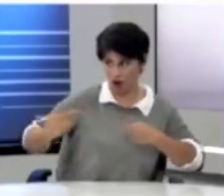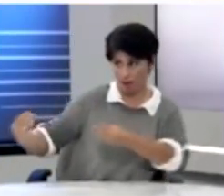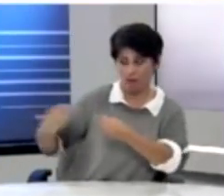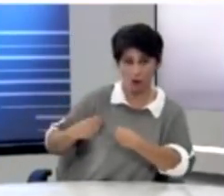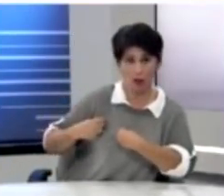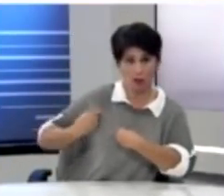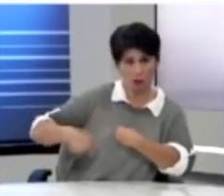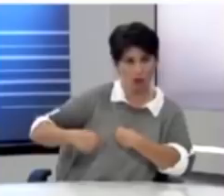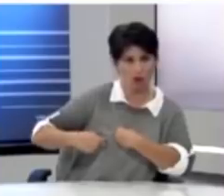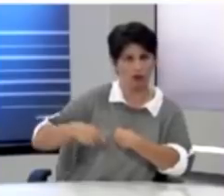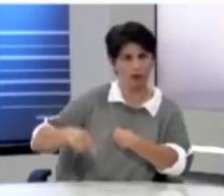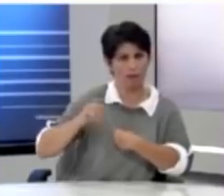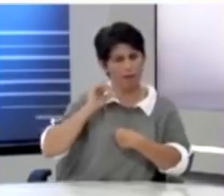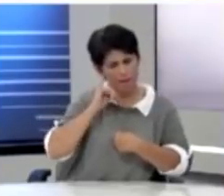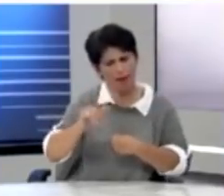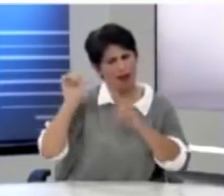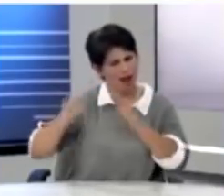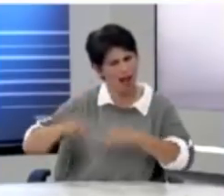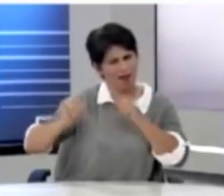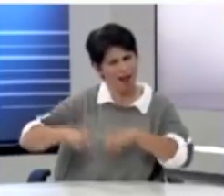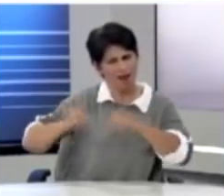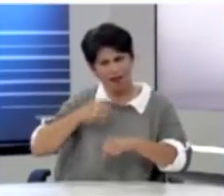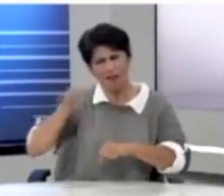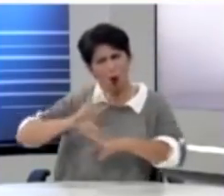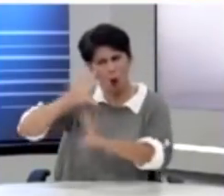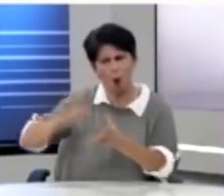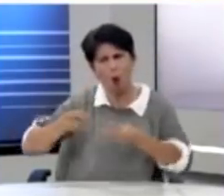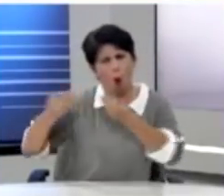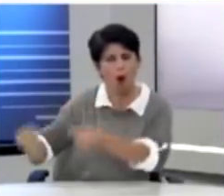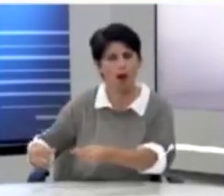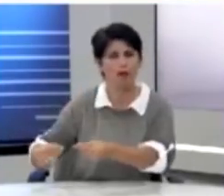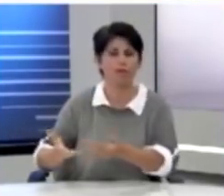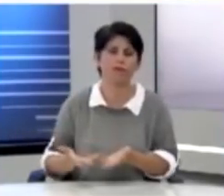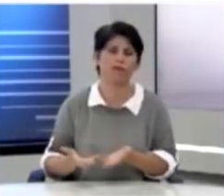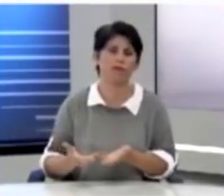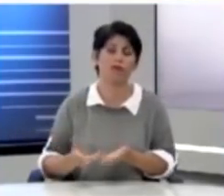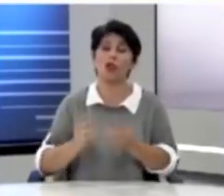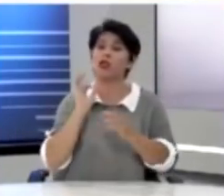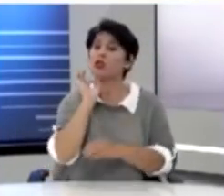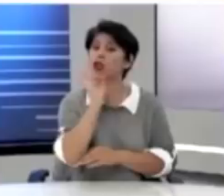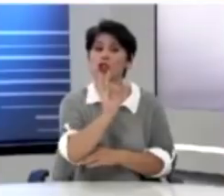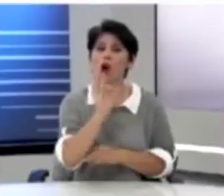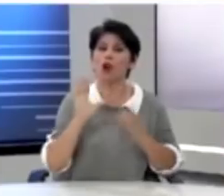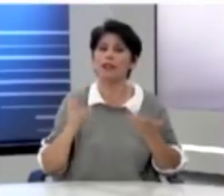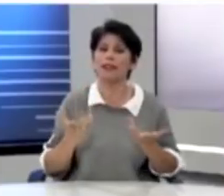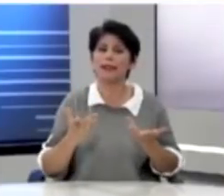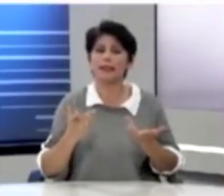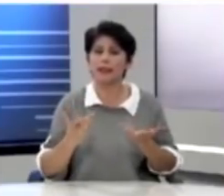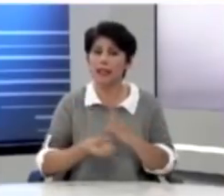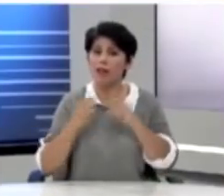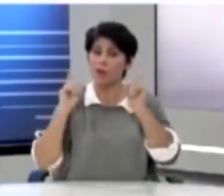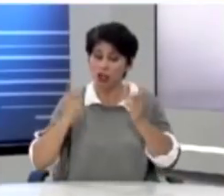πάντα θετική απάντηση. Βάζετε στις υπηρεσίες ένα ασφικτικό